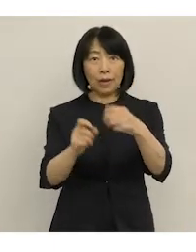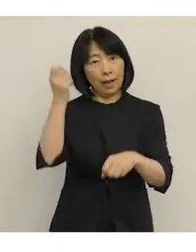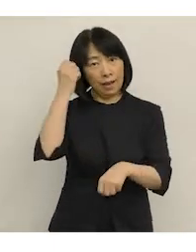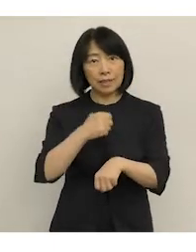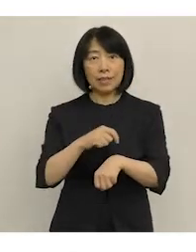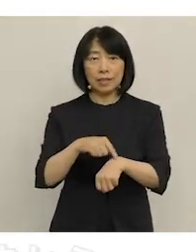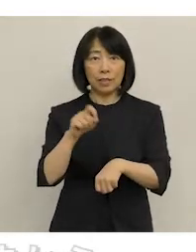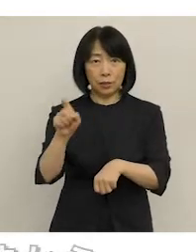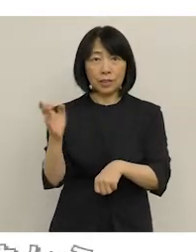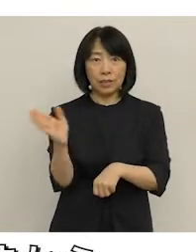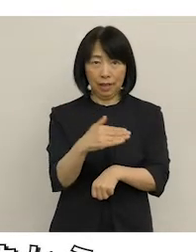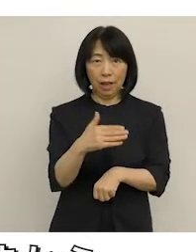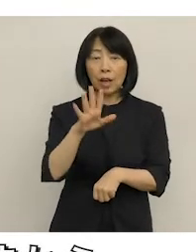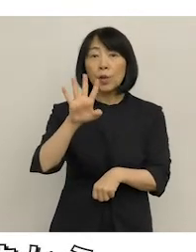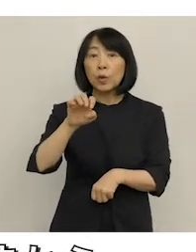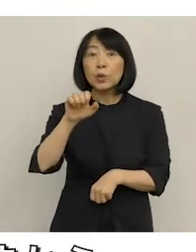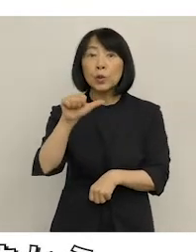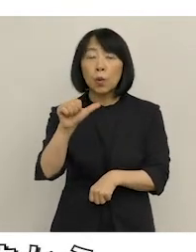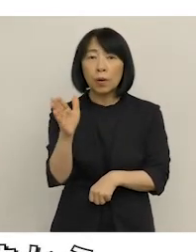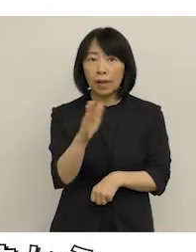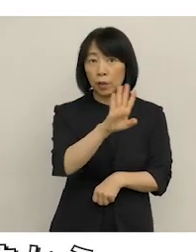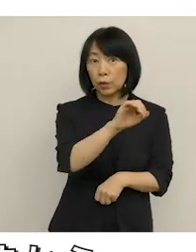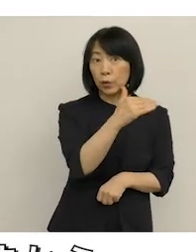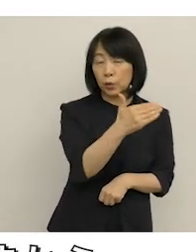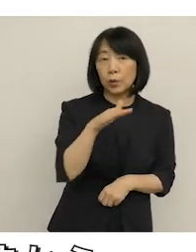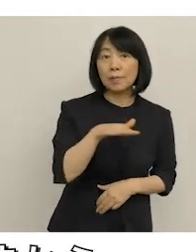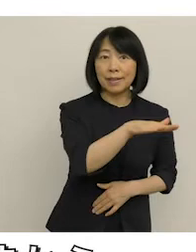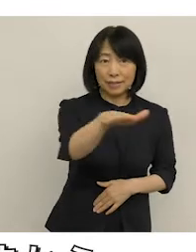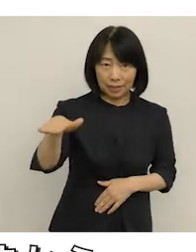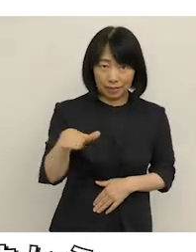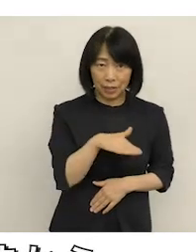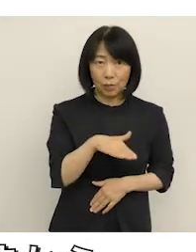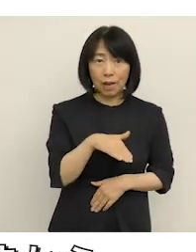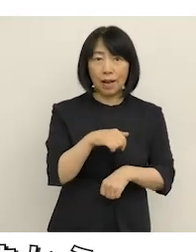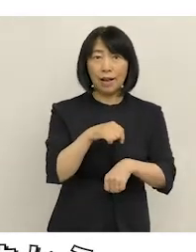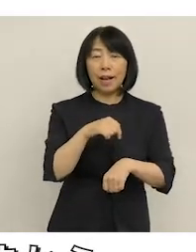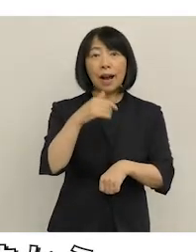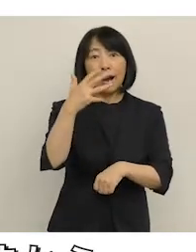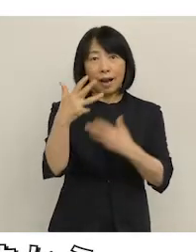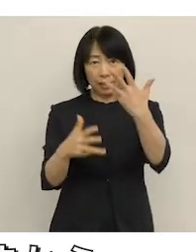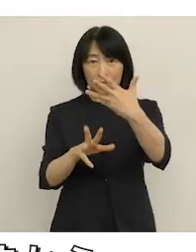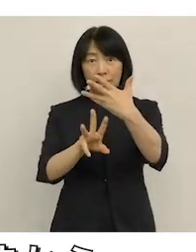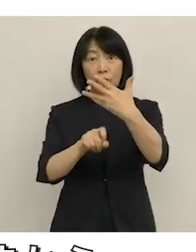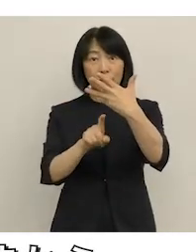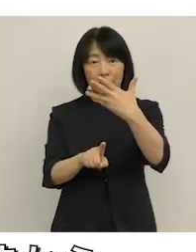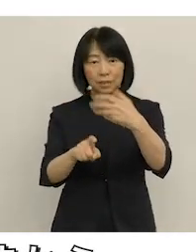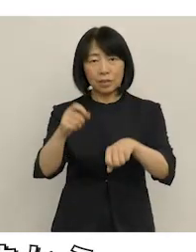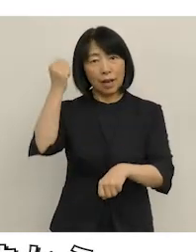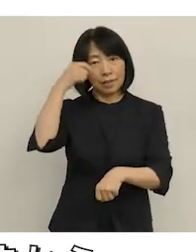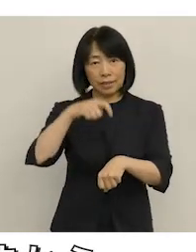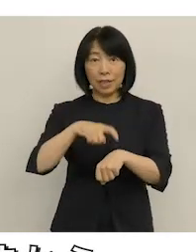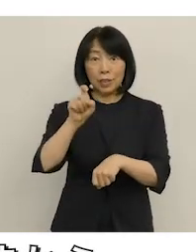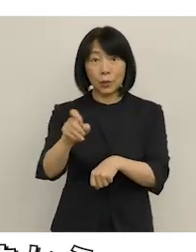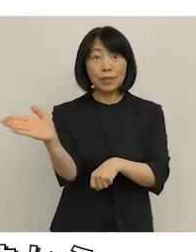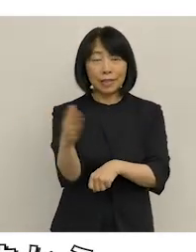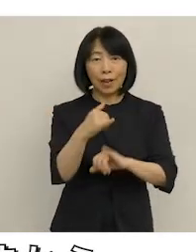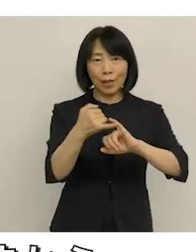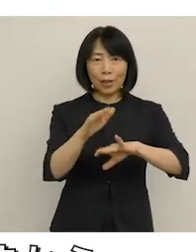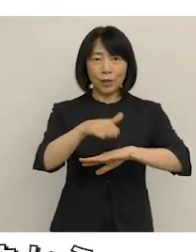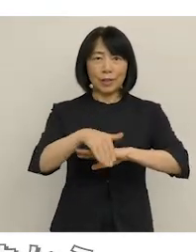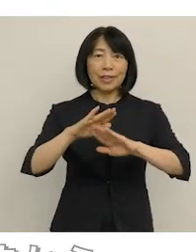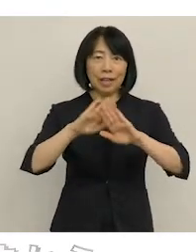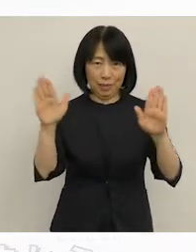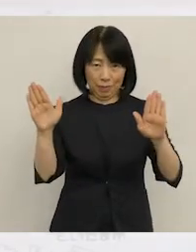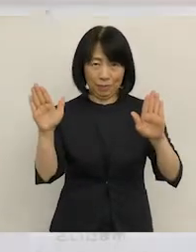の10時から、45歳から49歳の方は8月31日の10時から予約の受付を開